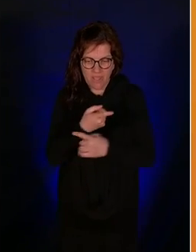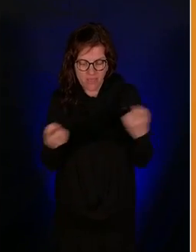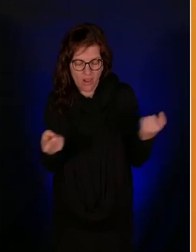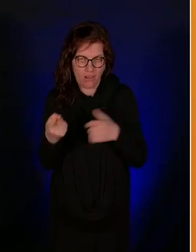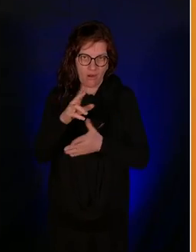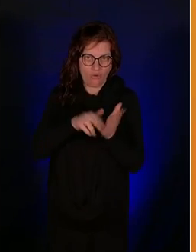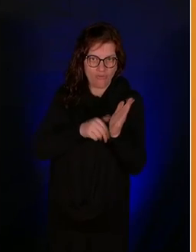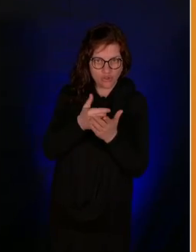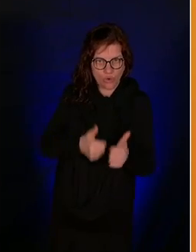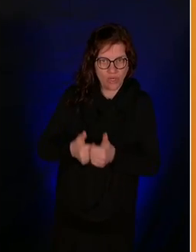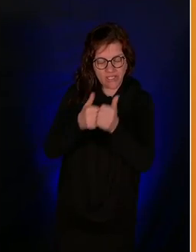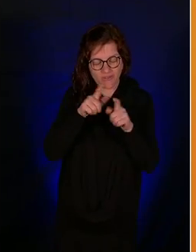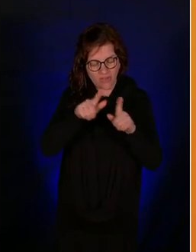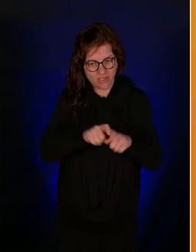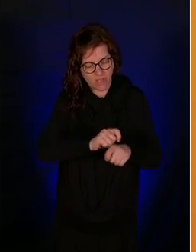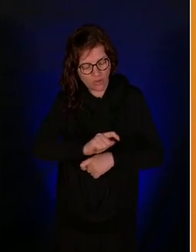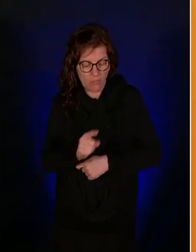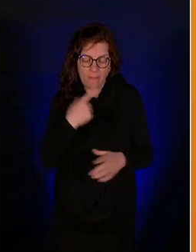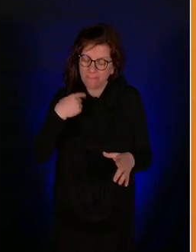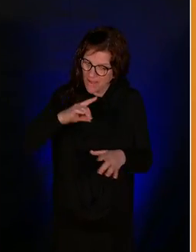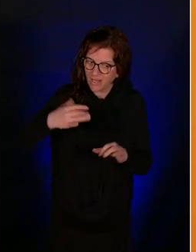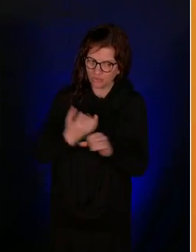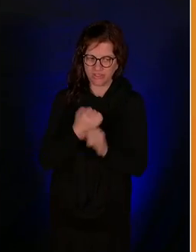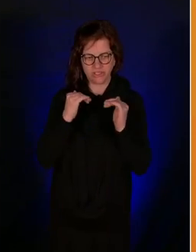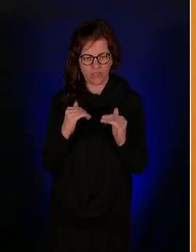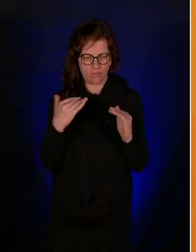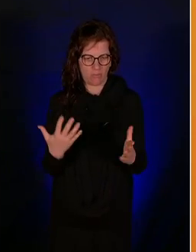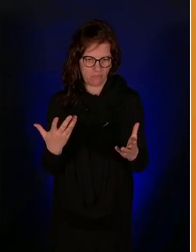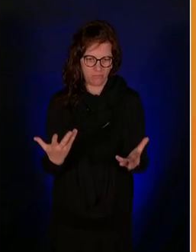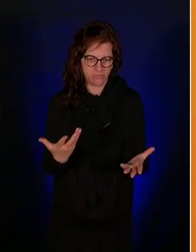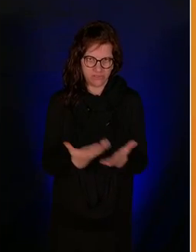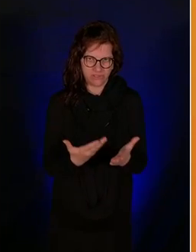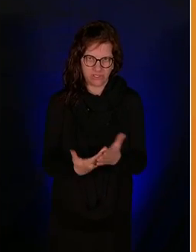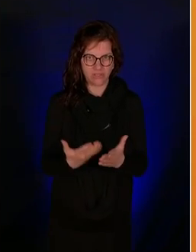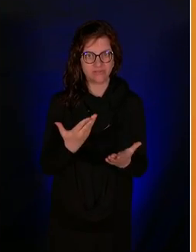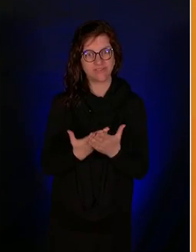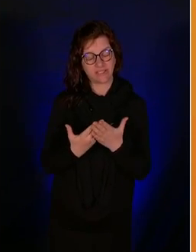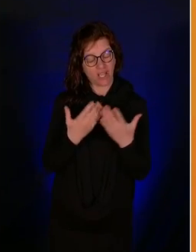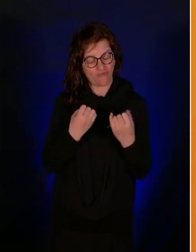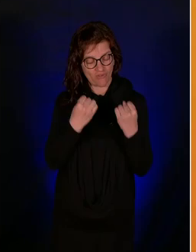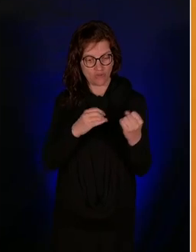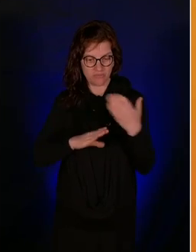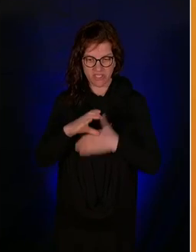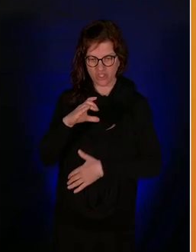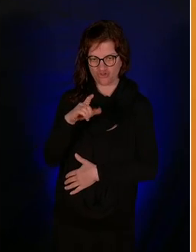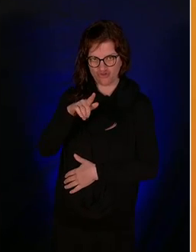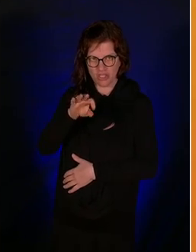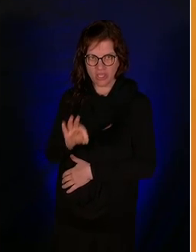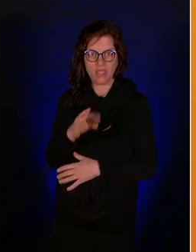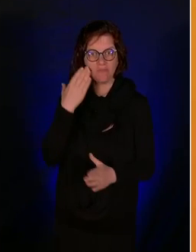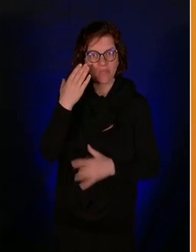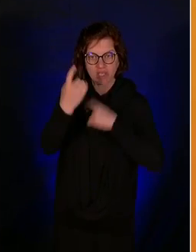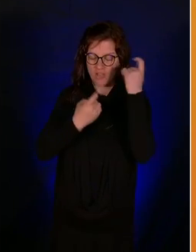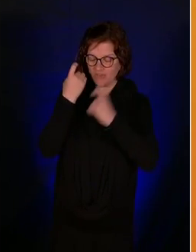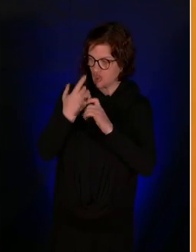respectée, eh ben on arrive quand même à impulser ça. Ça, c'est la force de notre CGT. Quand on réfléchit à ce qu'on a construit, en tout cas dans les